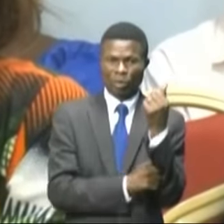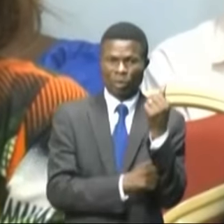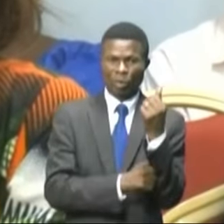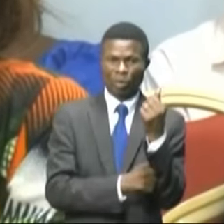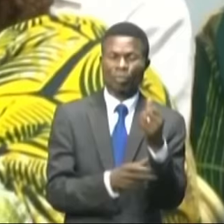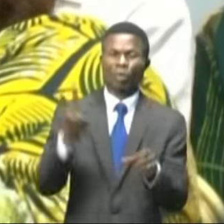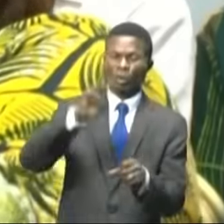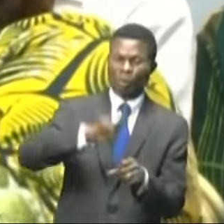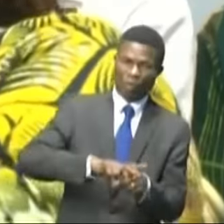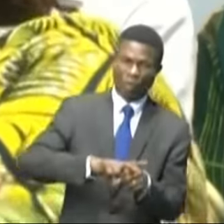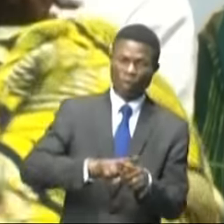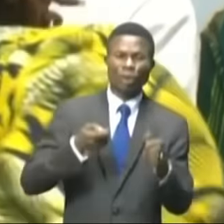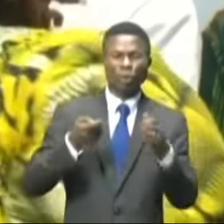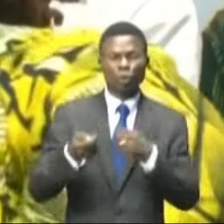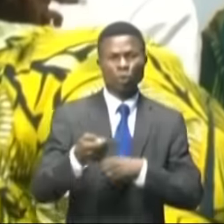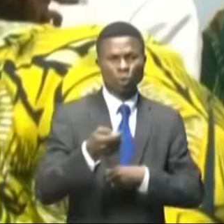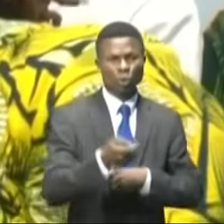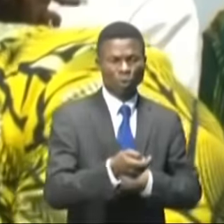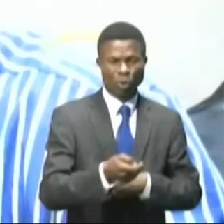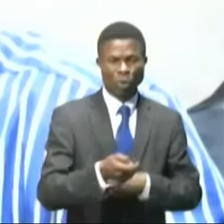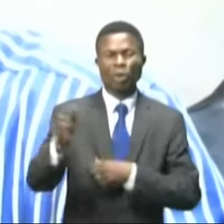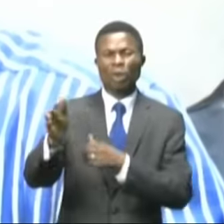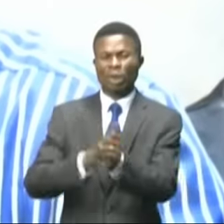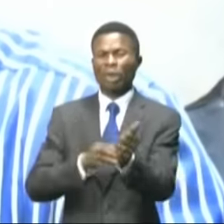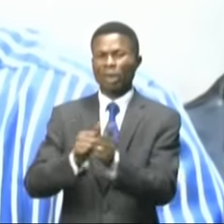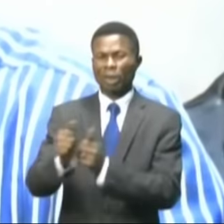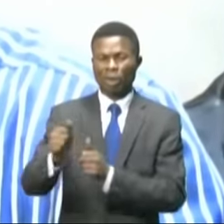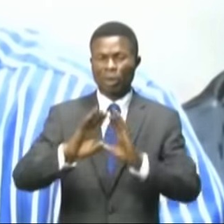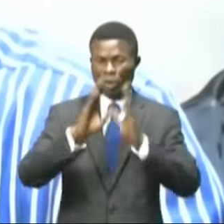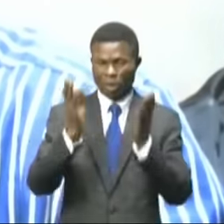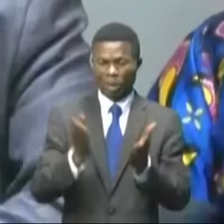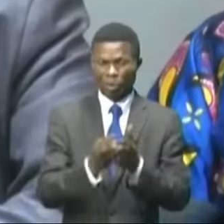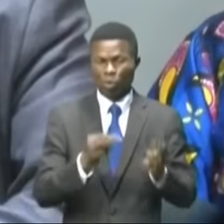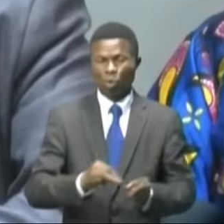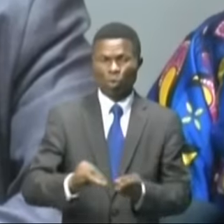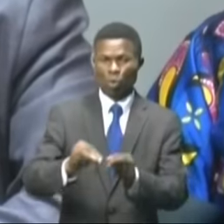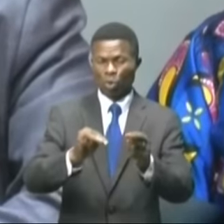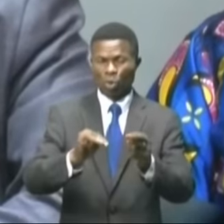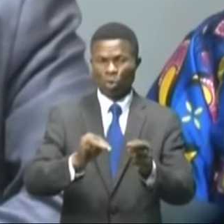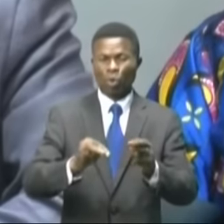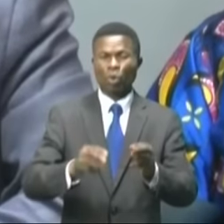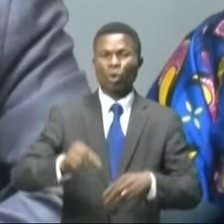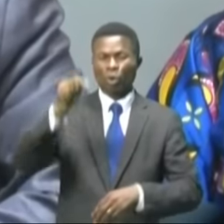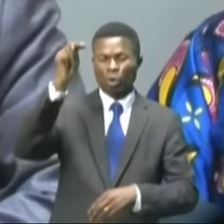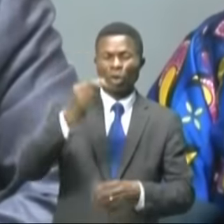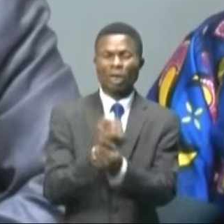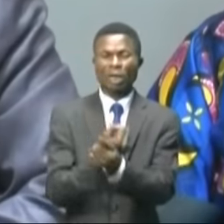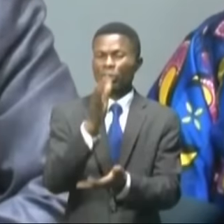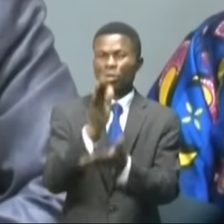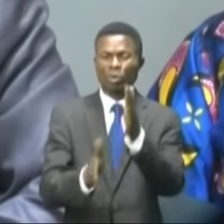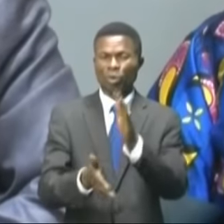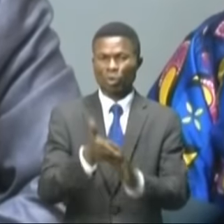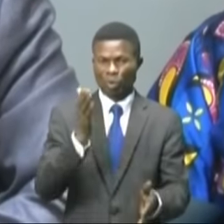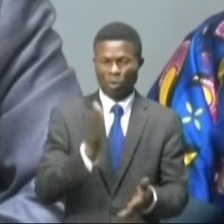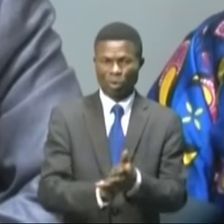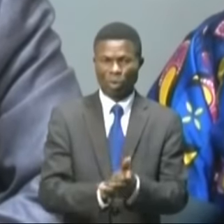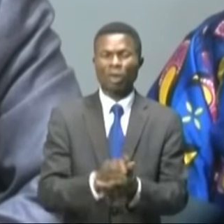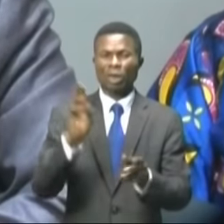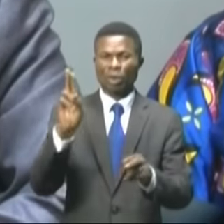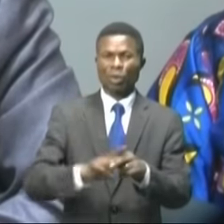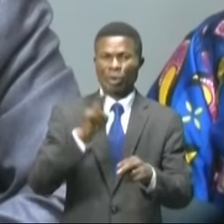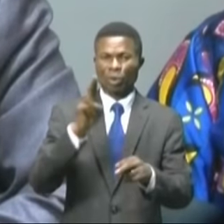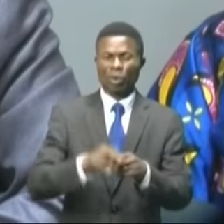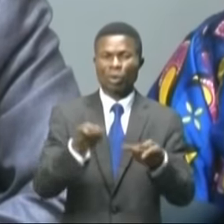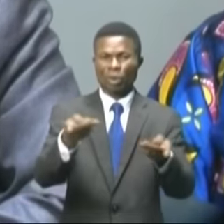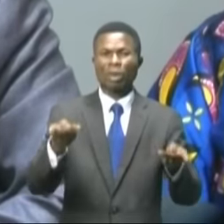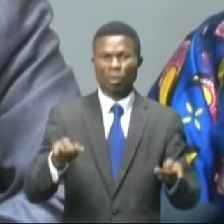viols, tueries, massacres. Tous ces mécanismes souffrent du non-respect de leur applicabilité sur le